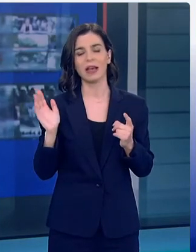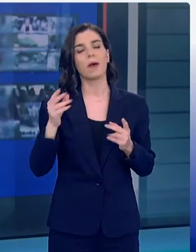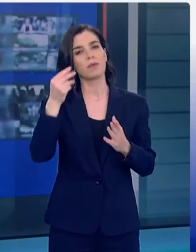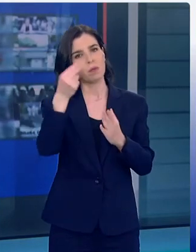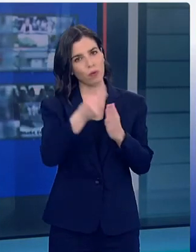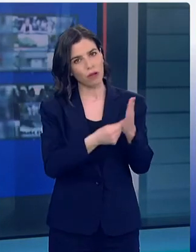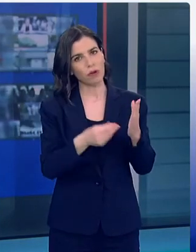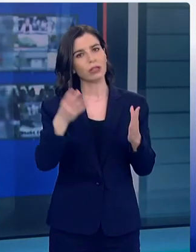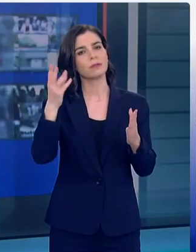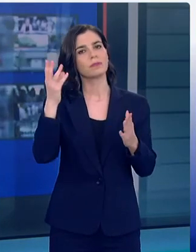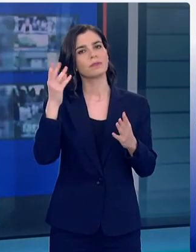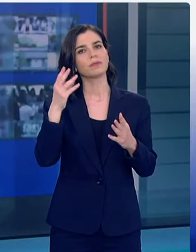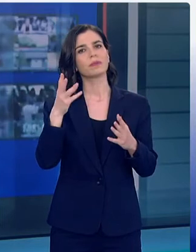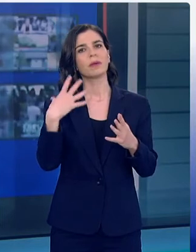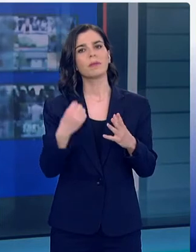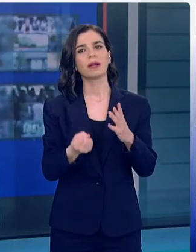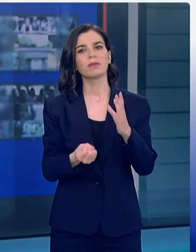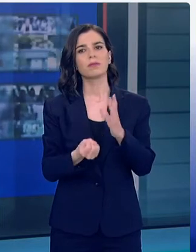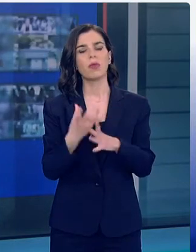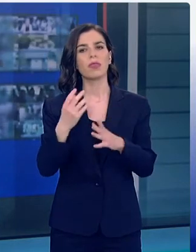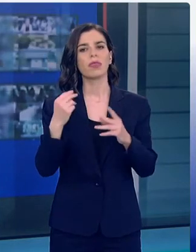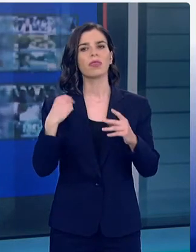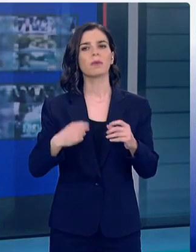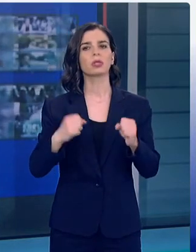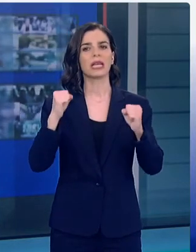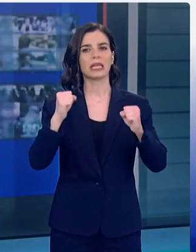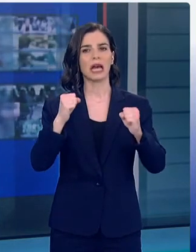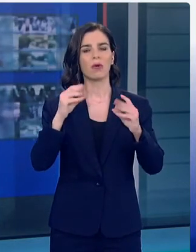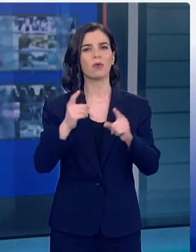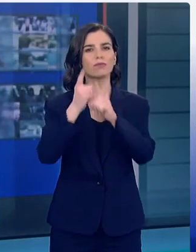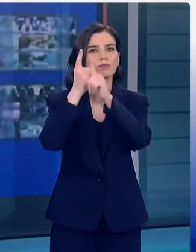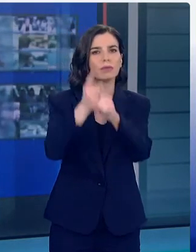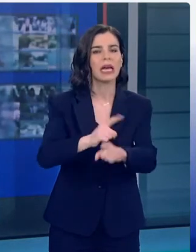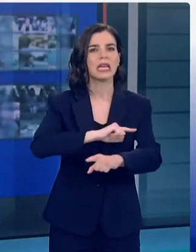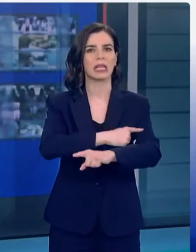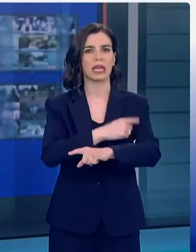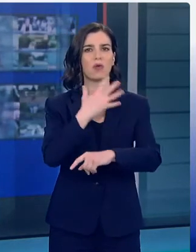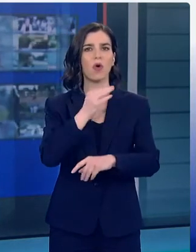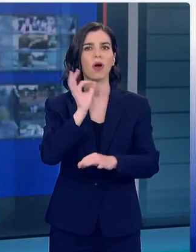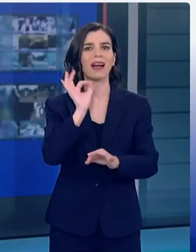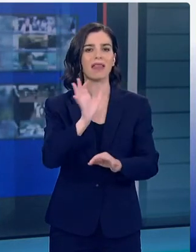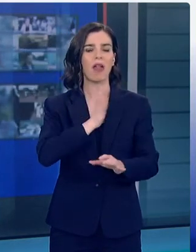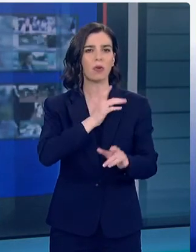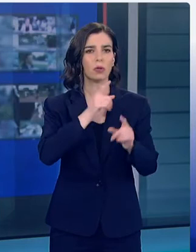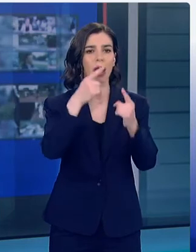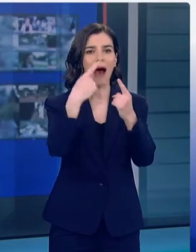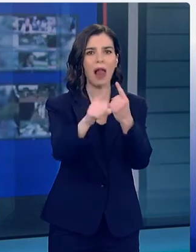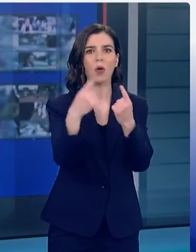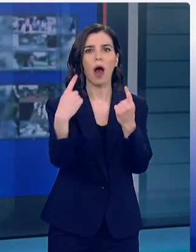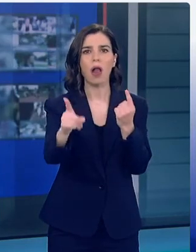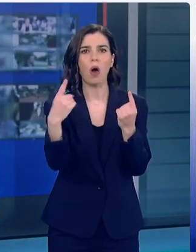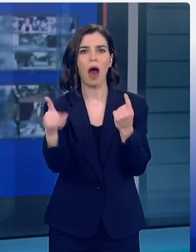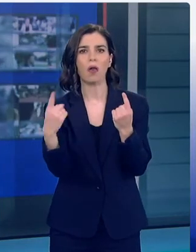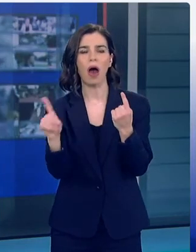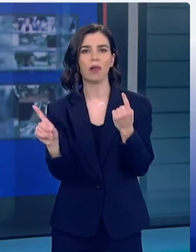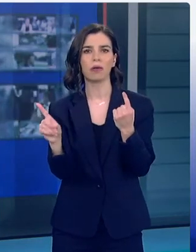φορές θα έχετε ακούσει ότι μιλάει η σύγχρονη δημόσια υγεία για την εξατομικευμένη ιατρική. Δηλαδή, κάθε άνθρωπος είναι κάτι το διαφορετικό. Να δούμε λοιπόν αν και